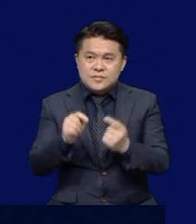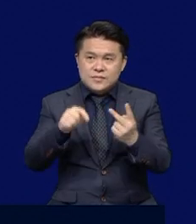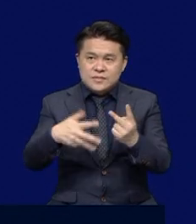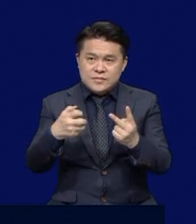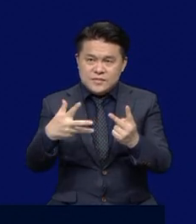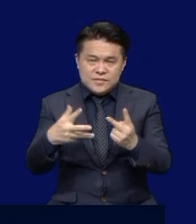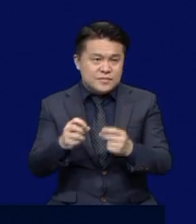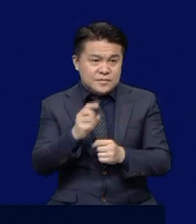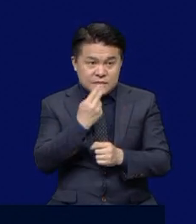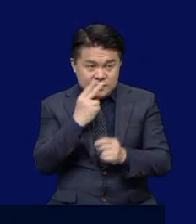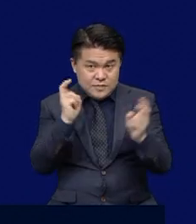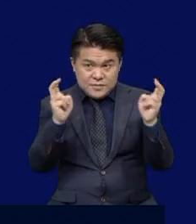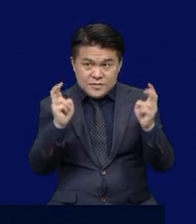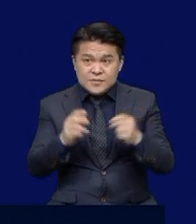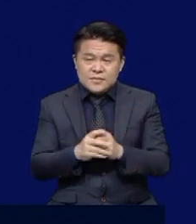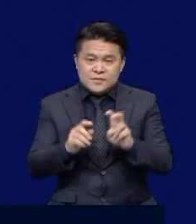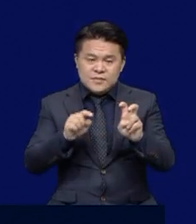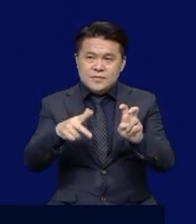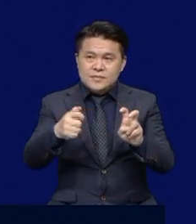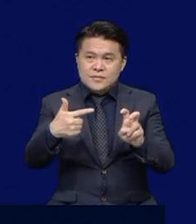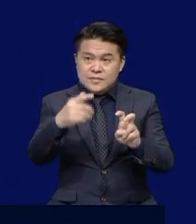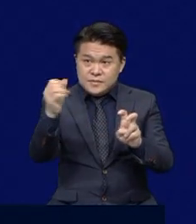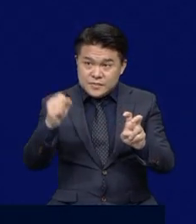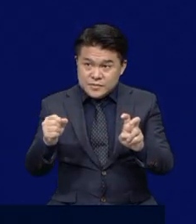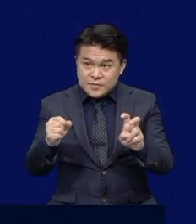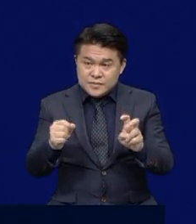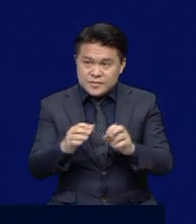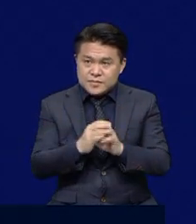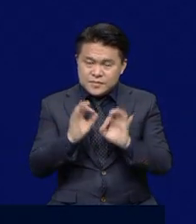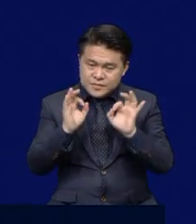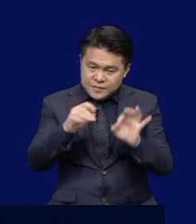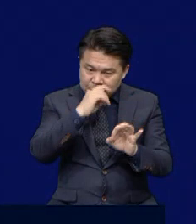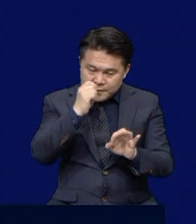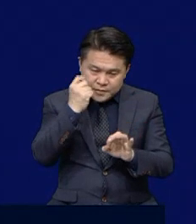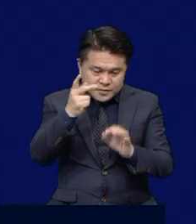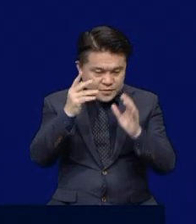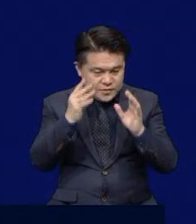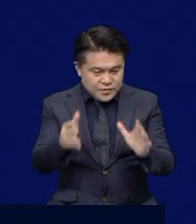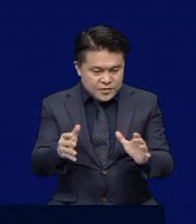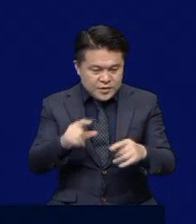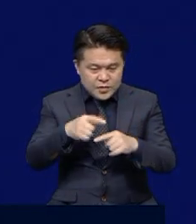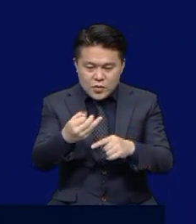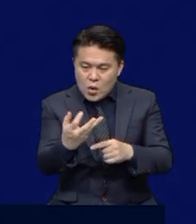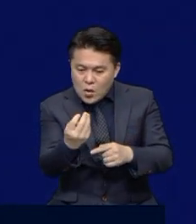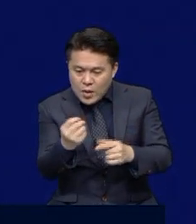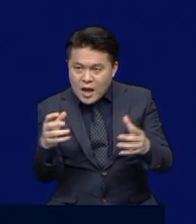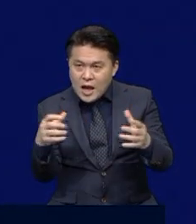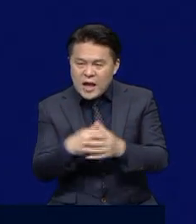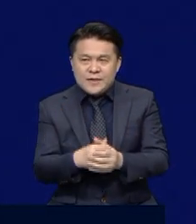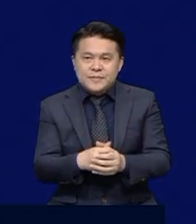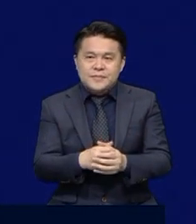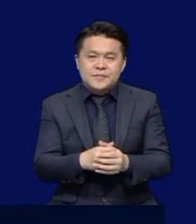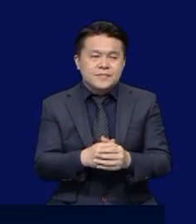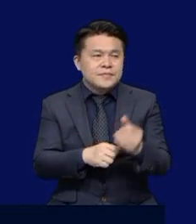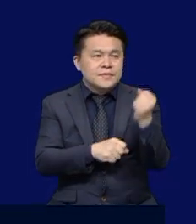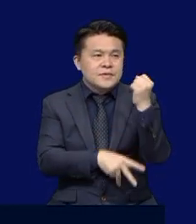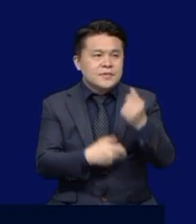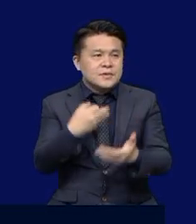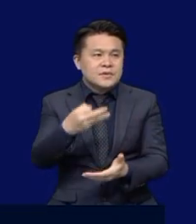삼성생명 20.76% 등인데 각 종목의 2개월 종가 평균 금액을 반영하면 지분가치는